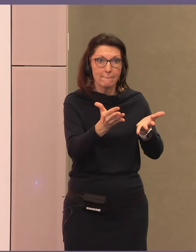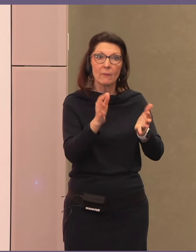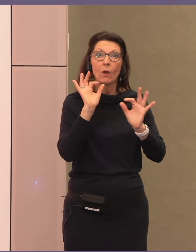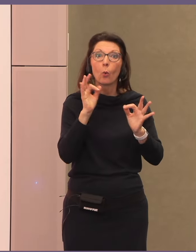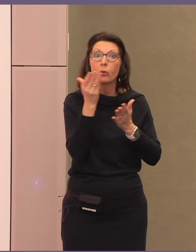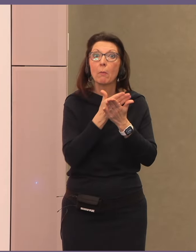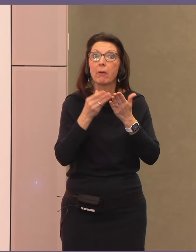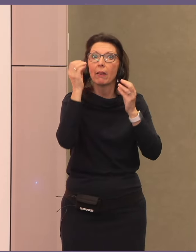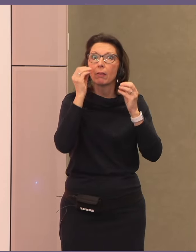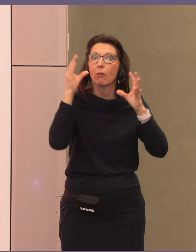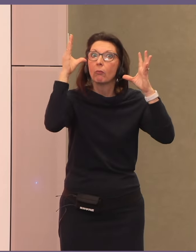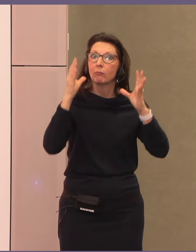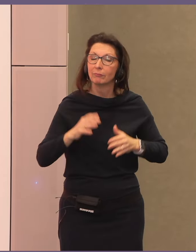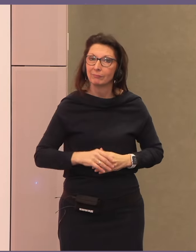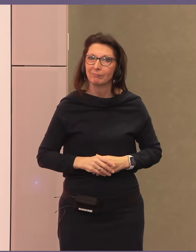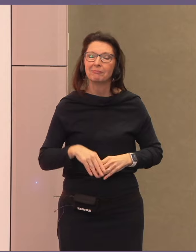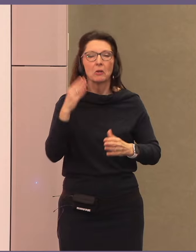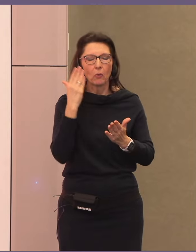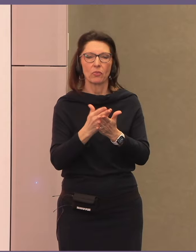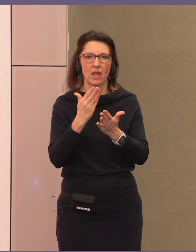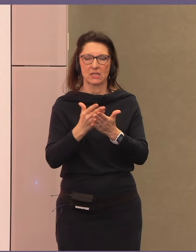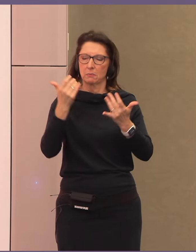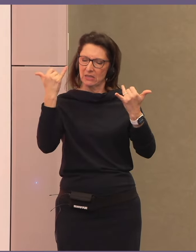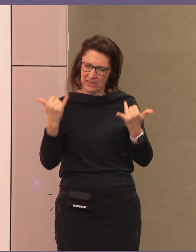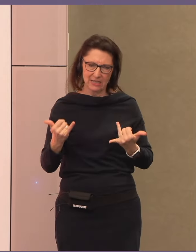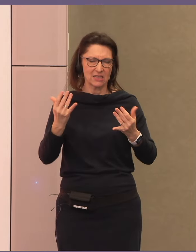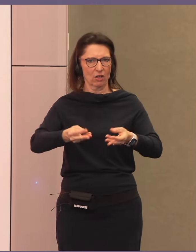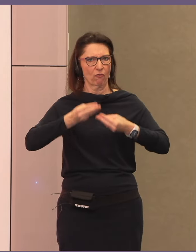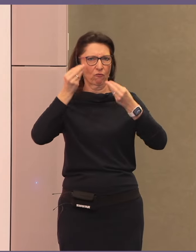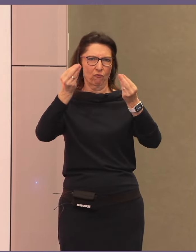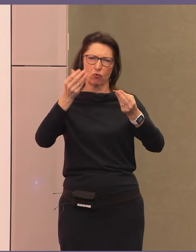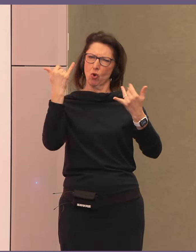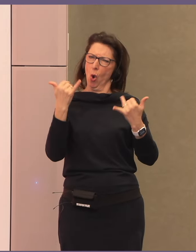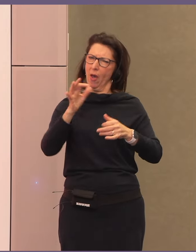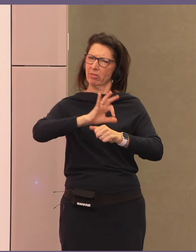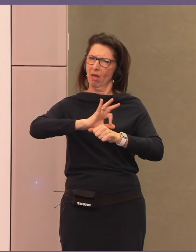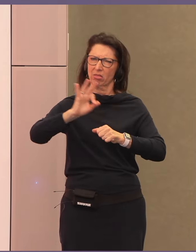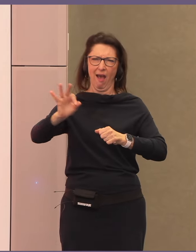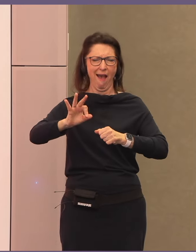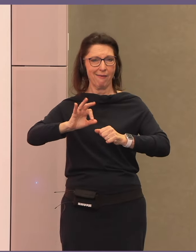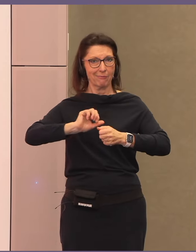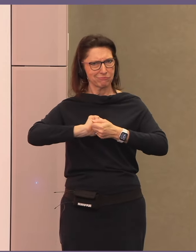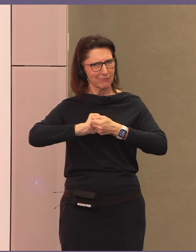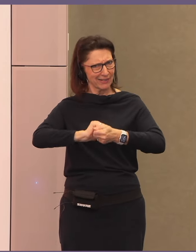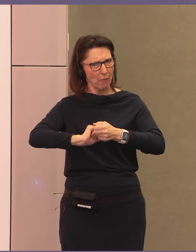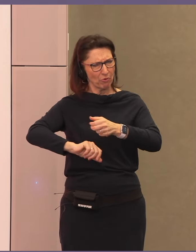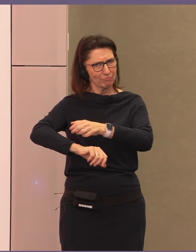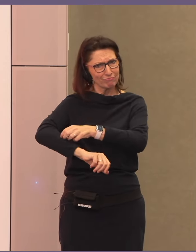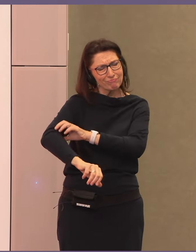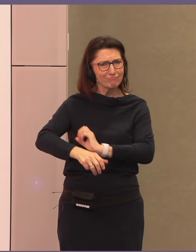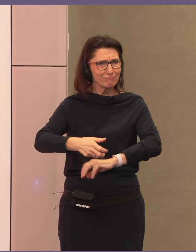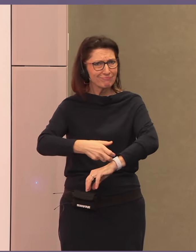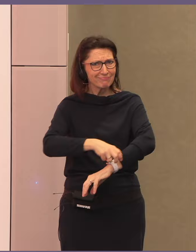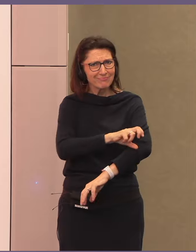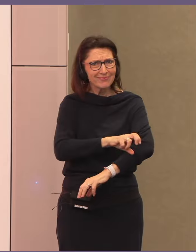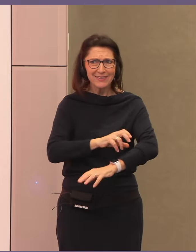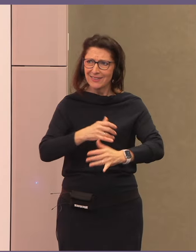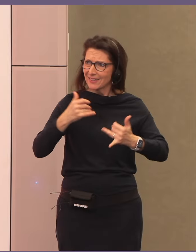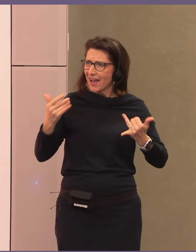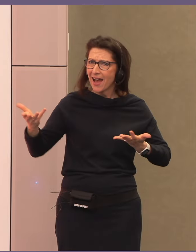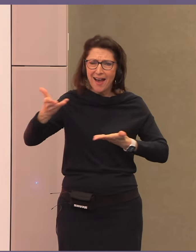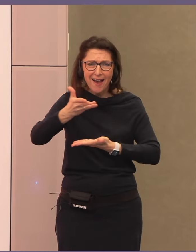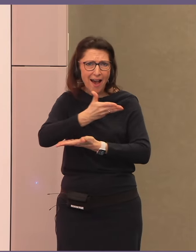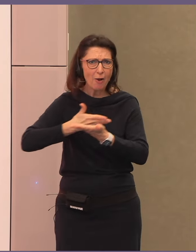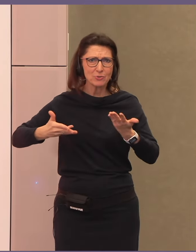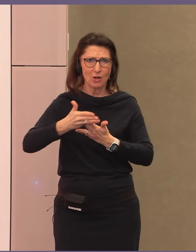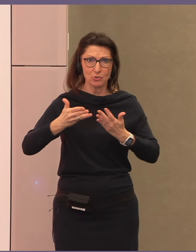mag ich euch allen heute einen wahnsinnig starken Tag wünschen, einen kämpferischen Tag, einen Tag, wo sie ihre Leidenschaft miteinander teilt. Einen Tag,